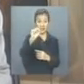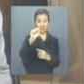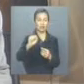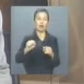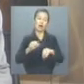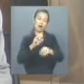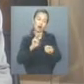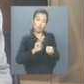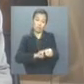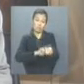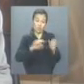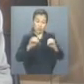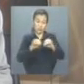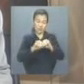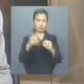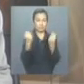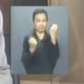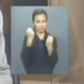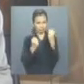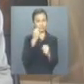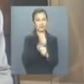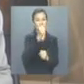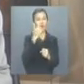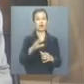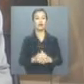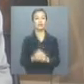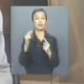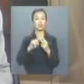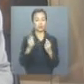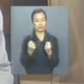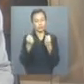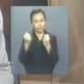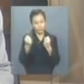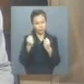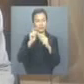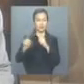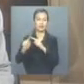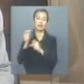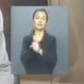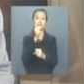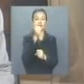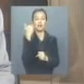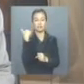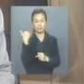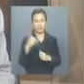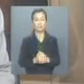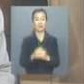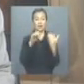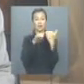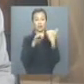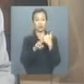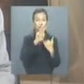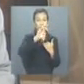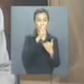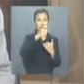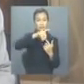ได้แล้วนะคะการเดินทางไปใช้บริการของประชาชนก็สะดวกมากยิ่งขึ้นค่ะขณะที่ถนนรัชดาภิเษกและถนนลาดพร้าวบางจุดน้